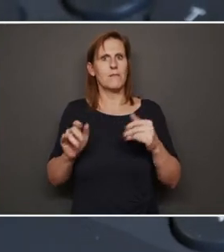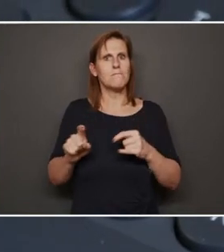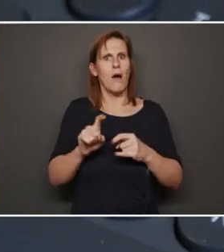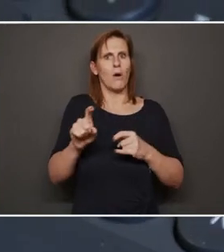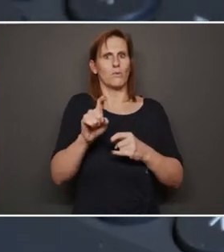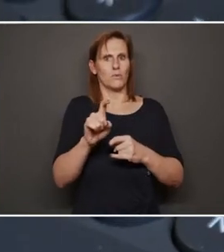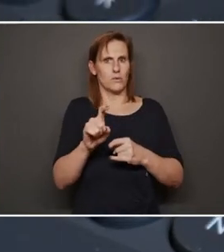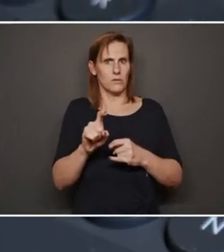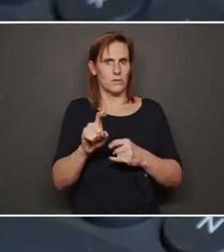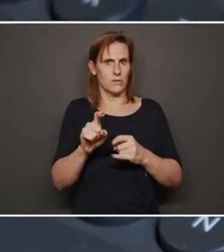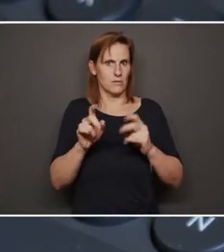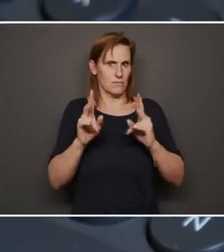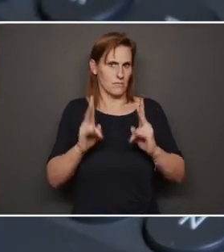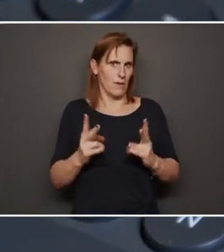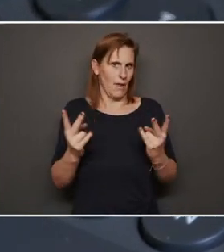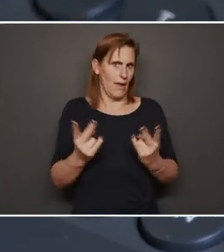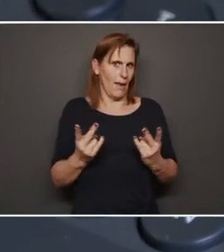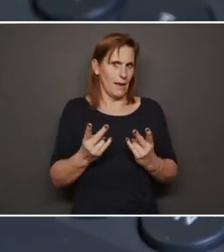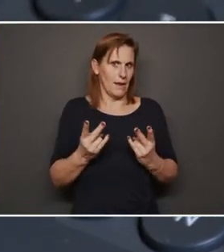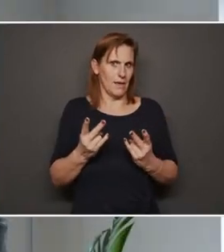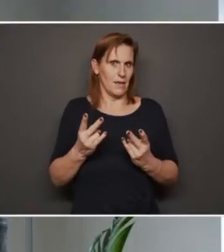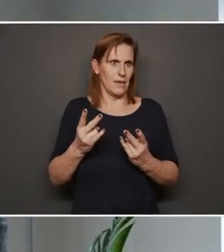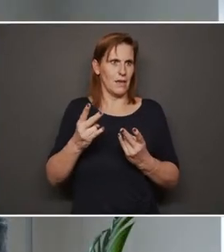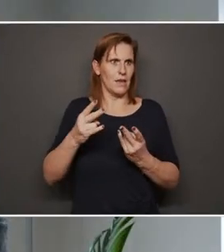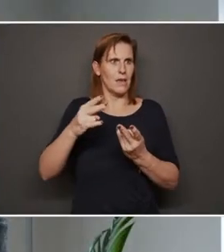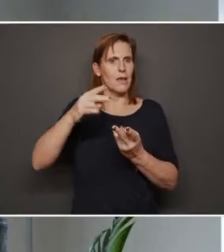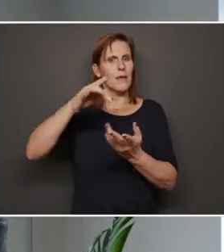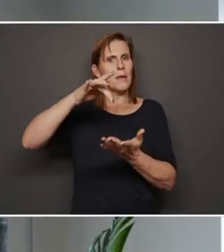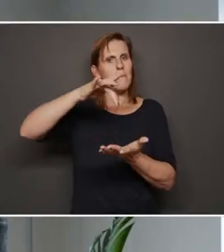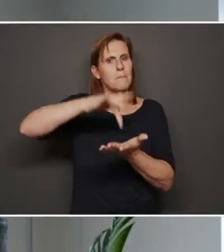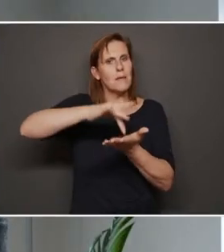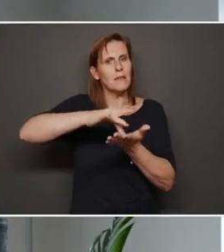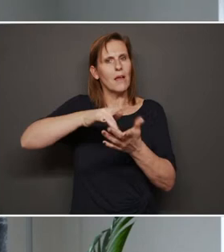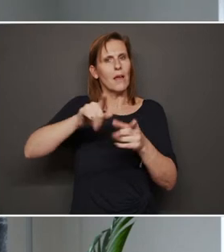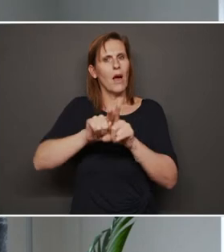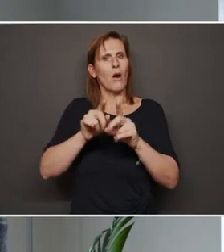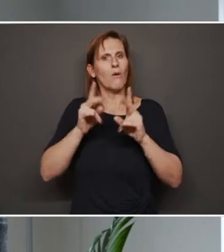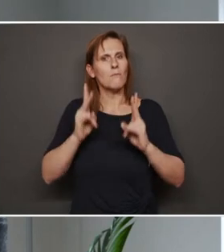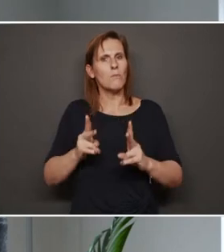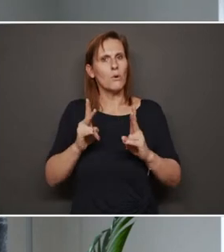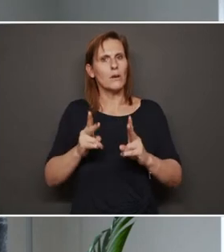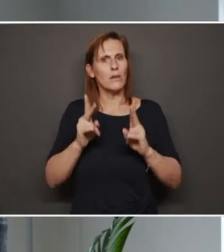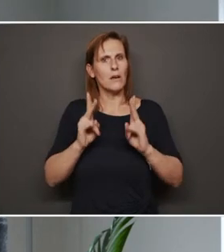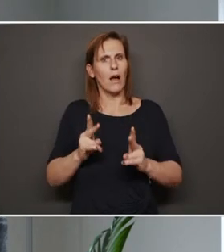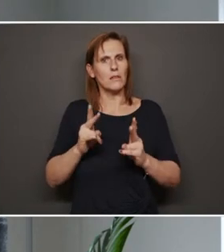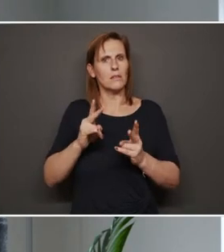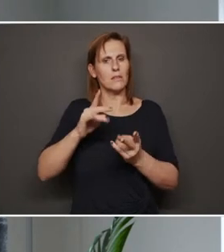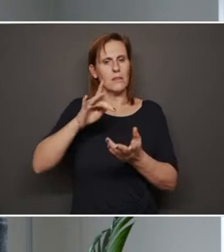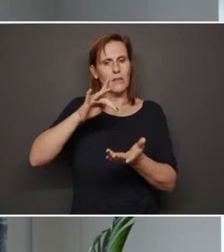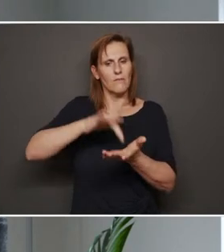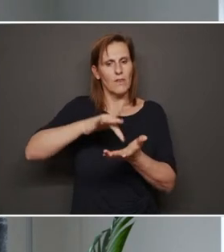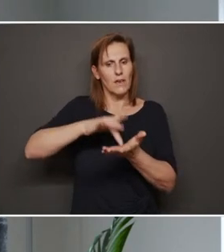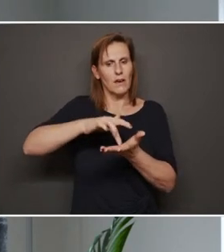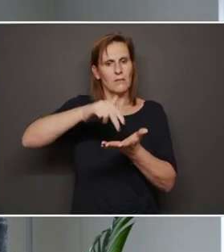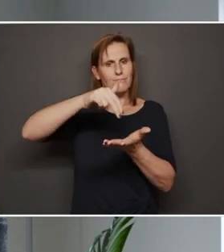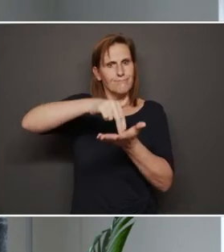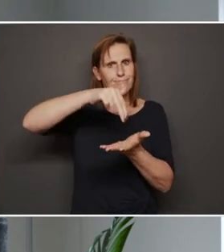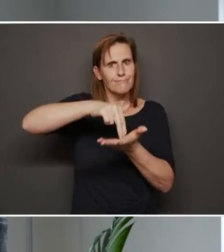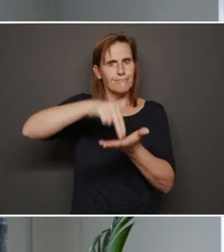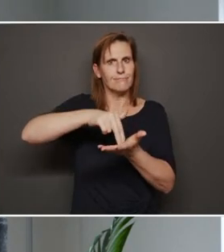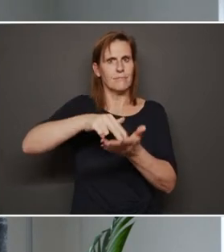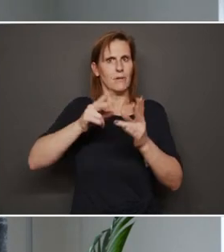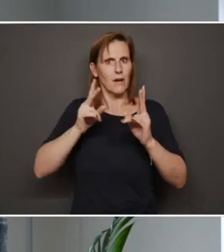Mauszeiger. Dann hat man in der Mitte eine Möglichkeit, kann man mit dem Finger oder mit den Fingern draufdrücken